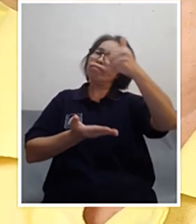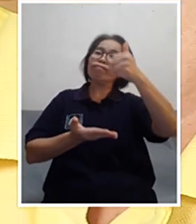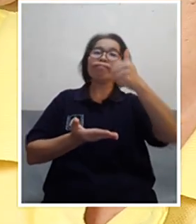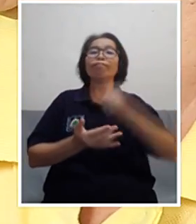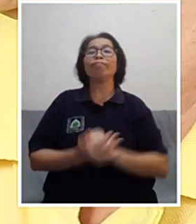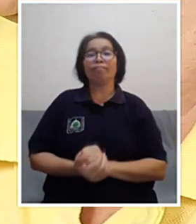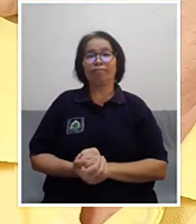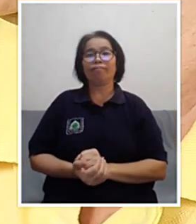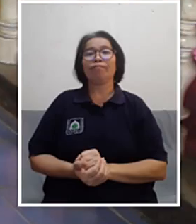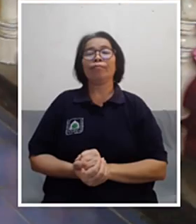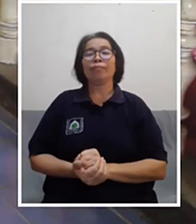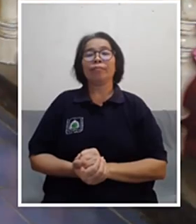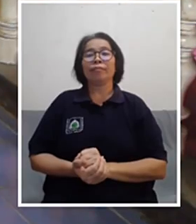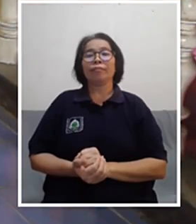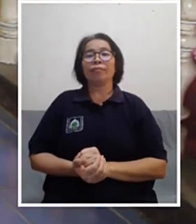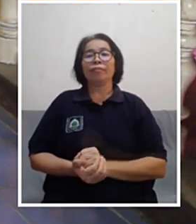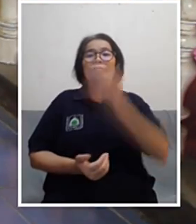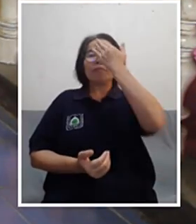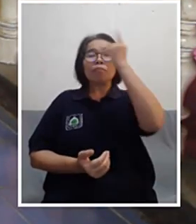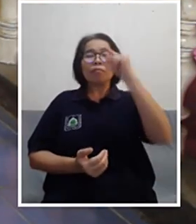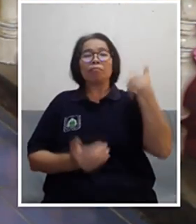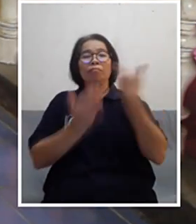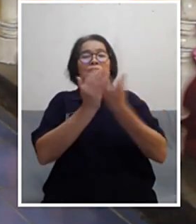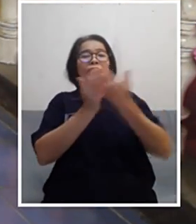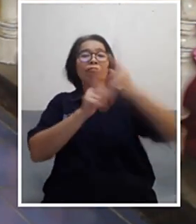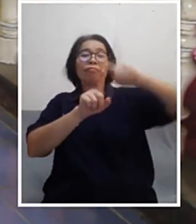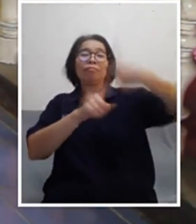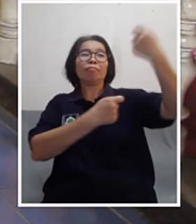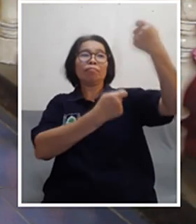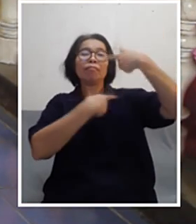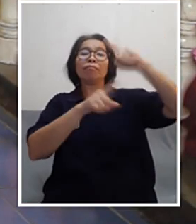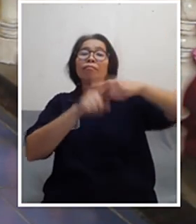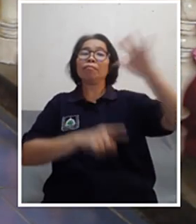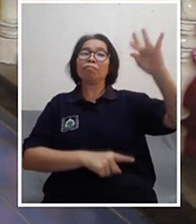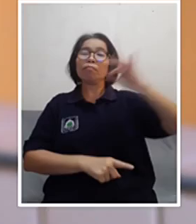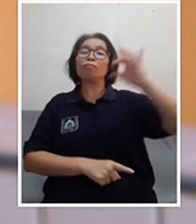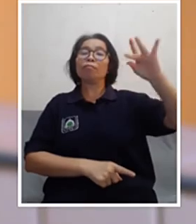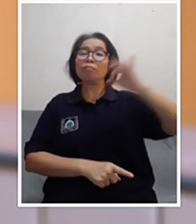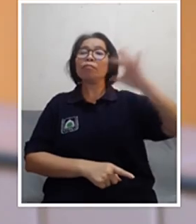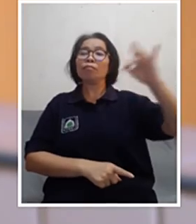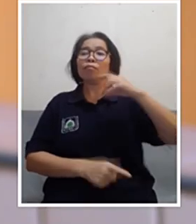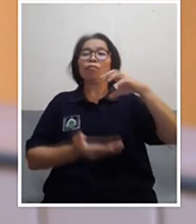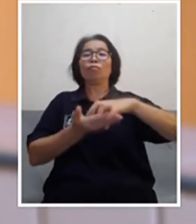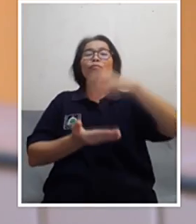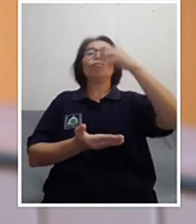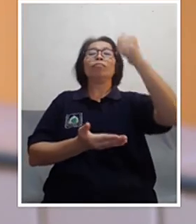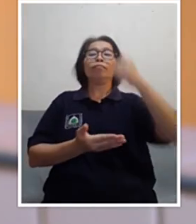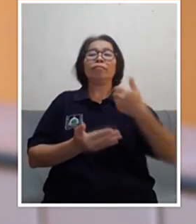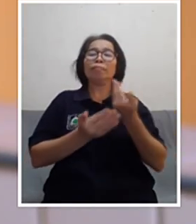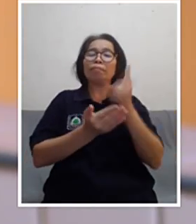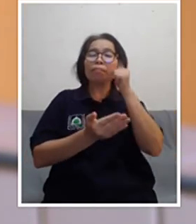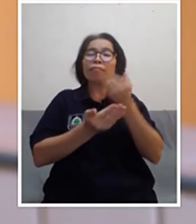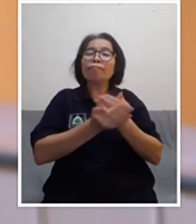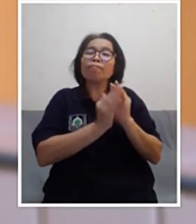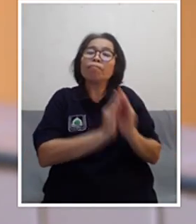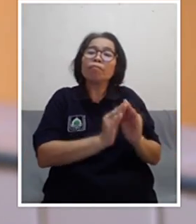หละบัตรผู้พิการเนี่ยค่ะแล้วก็เงินเยียวยาที่ให้เดือนละ800ก็แม่เอามาใช้หมดแล้วค่ะในครอบ